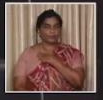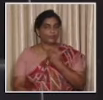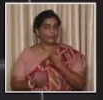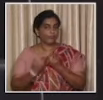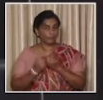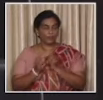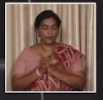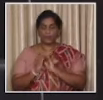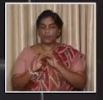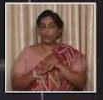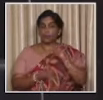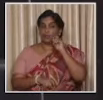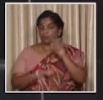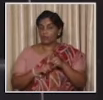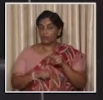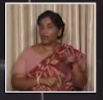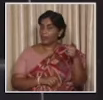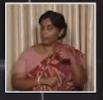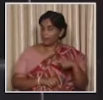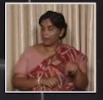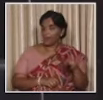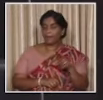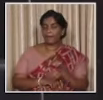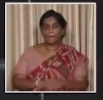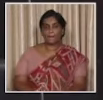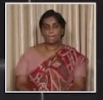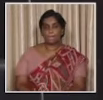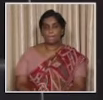மிக கஷ்டமான ஒரு சூழ்நிலையில்